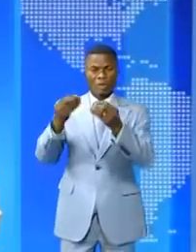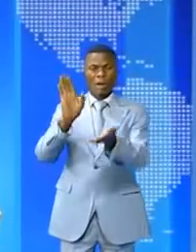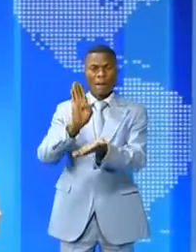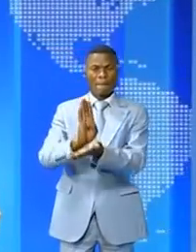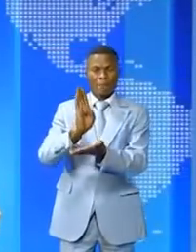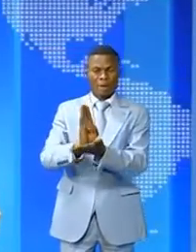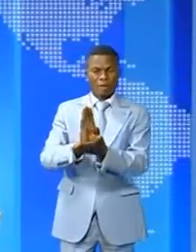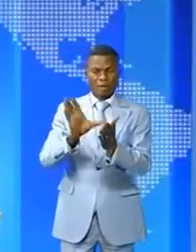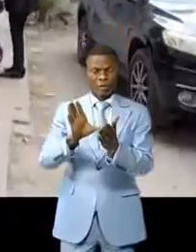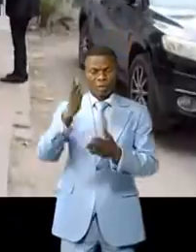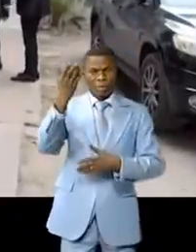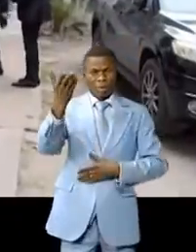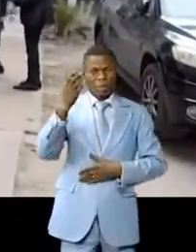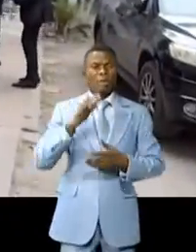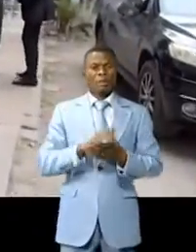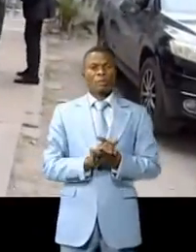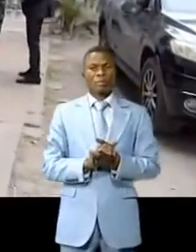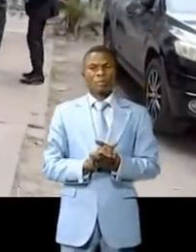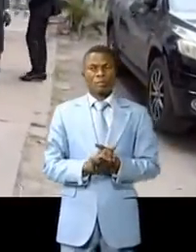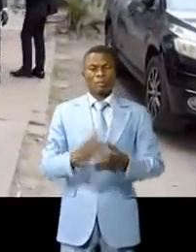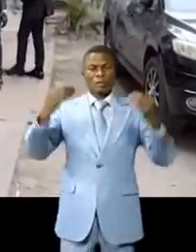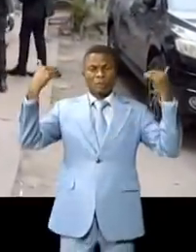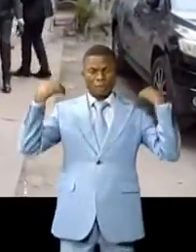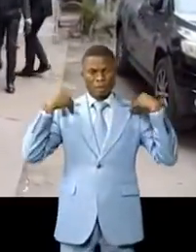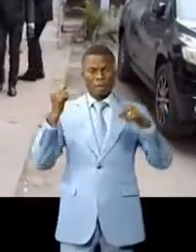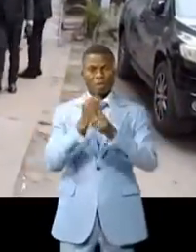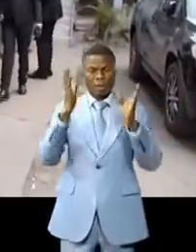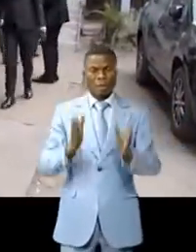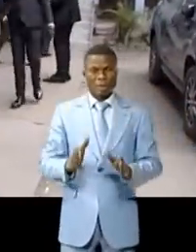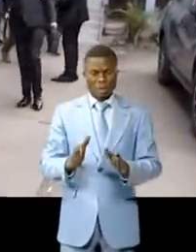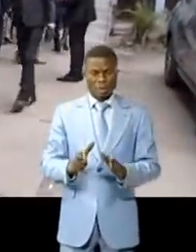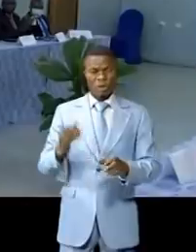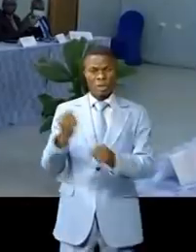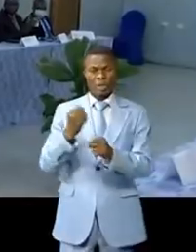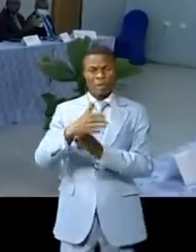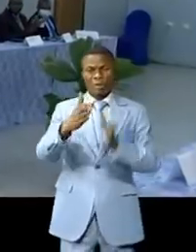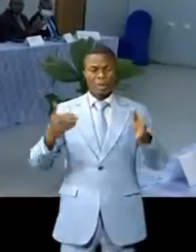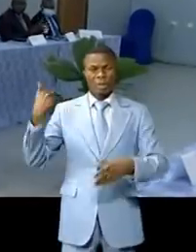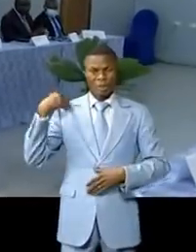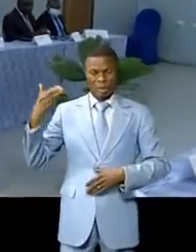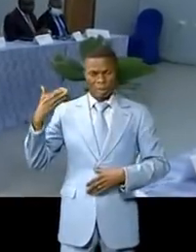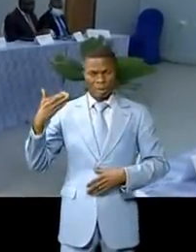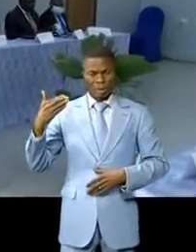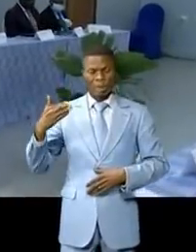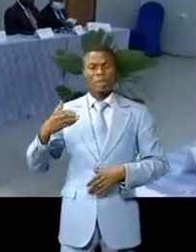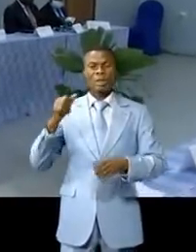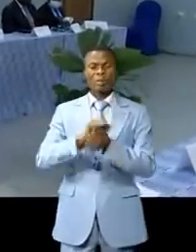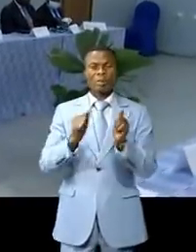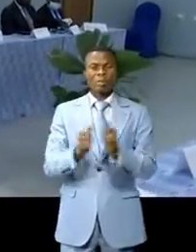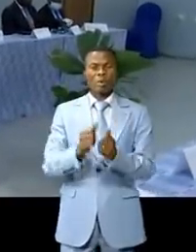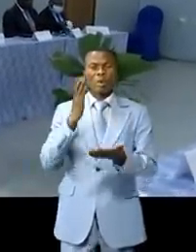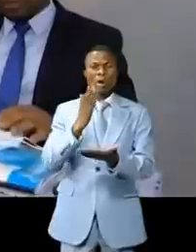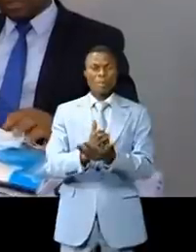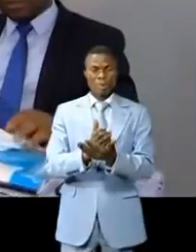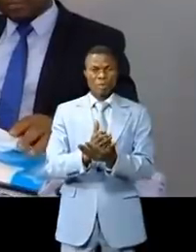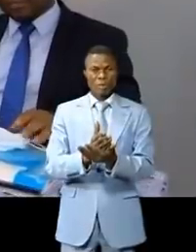des brevets. Regardez. Les cadres et agents de l'autorité de régulation de la sous-traitance dans le secteur privé